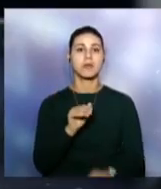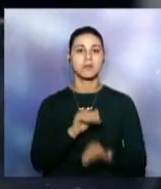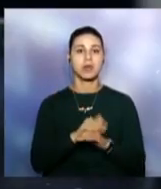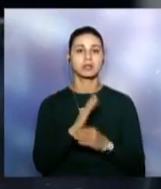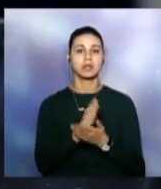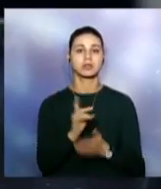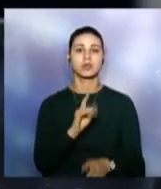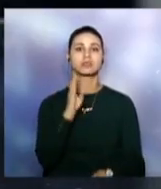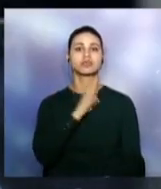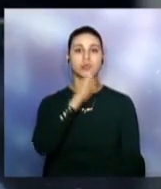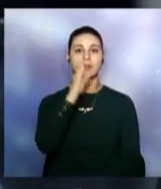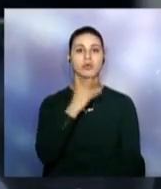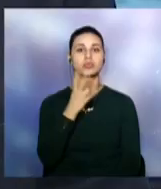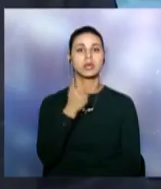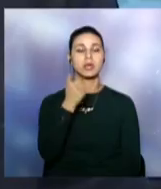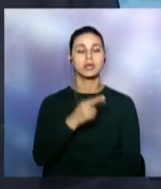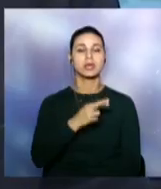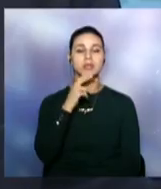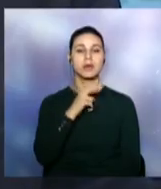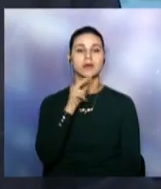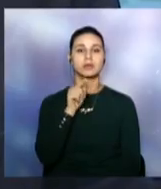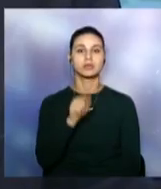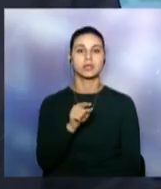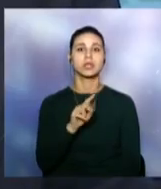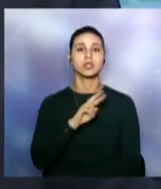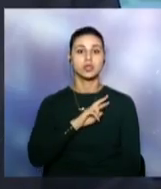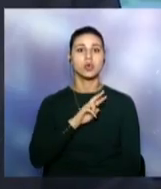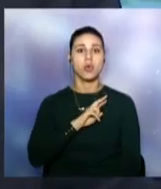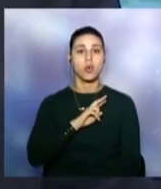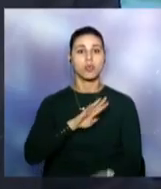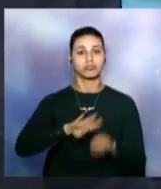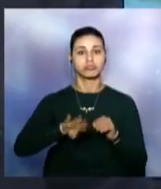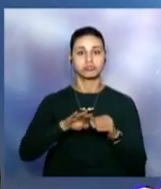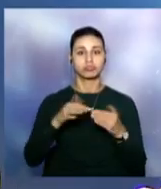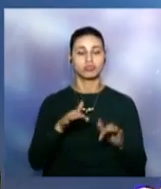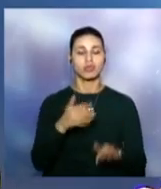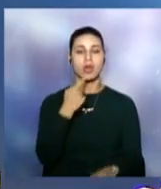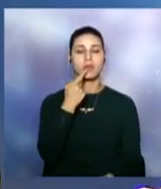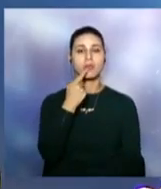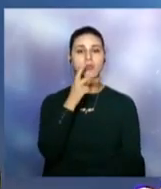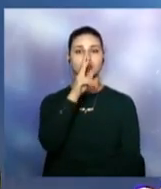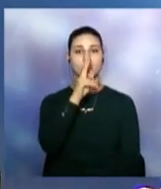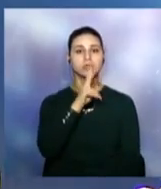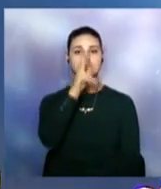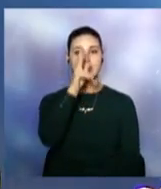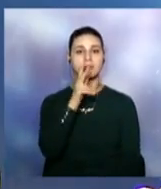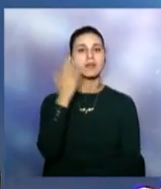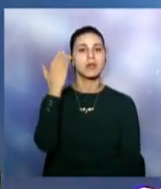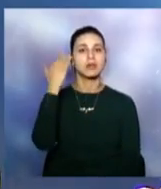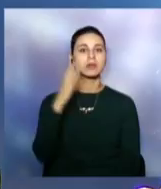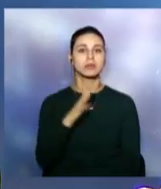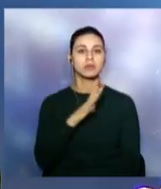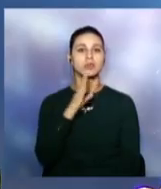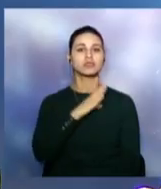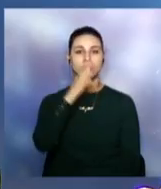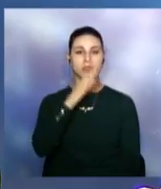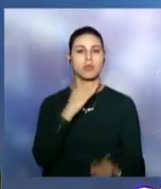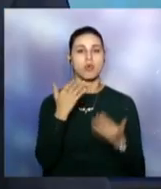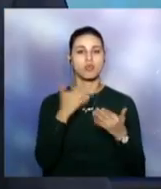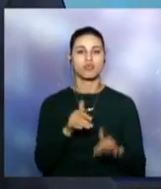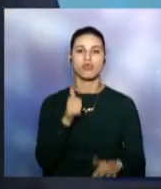რომ მშობელი უნდა დაუკვირდეს დინამიკაში, გამოვიდა კი ის უცხო სხეული. რამდენიმე თვის წინ რომ იყო, დიდი ალბათობით მშობელმა